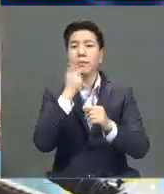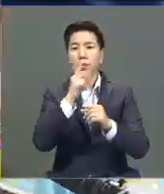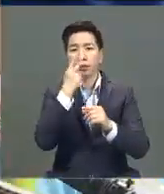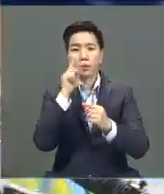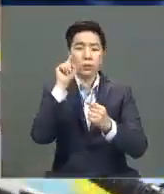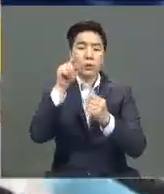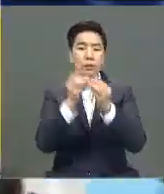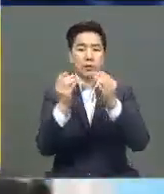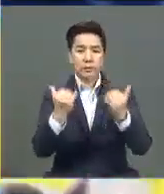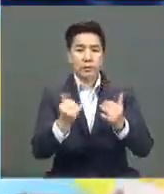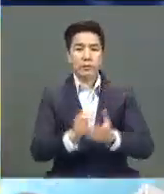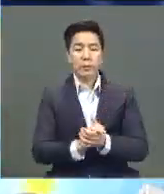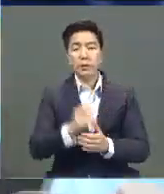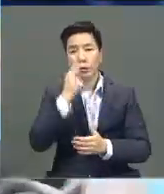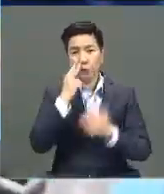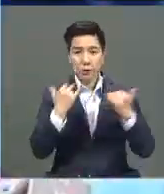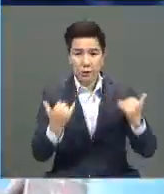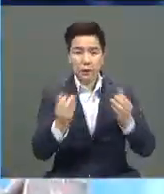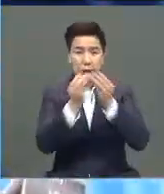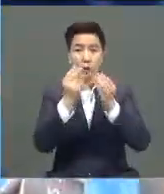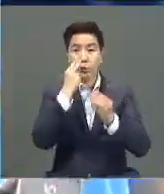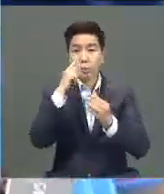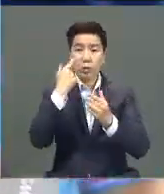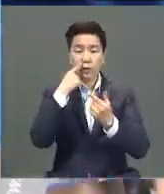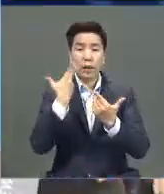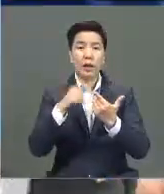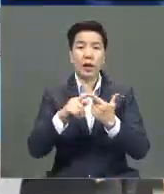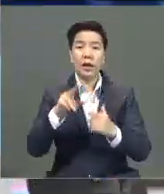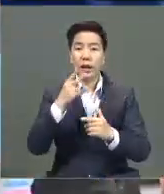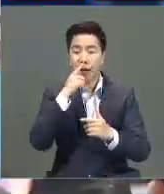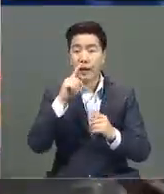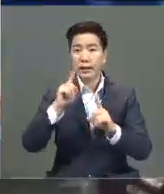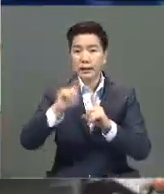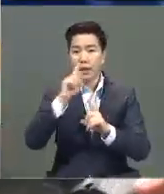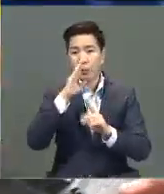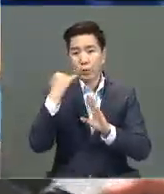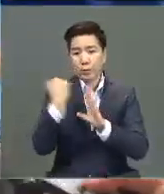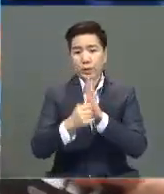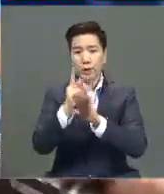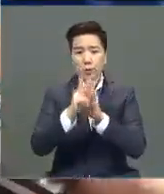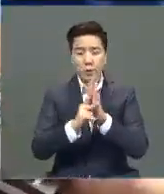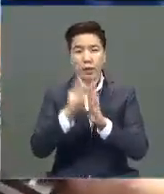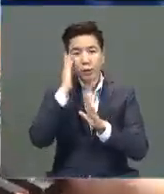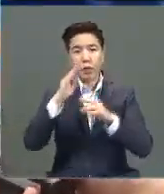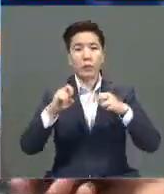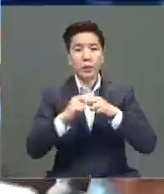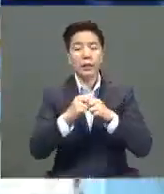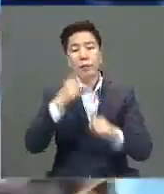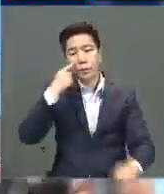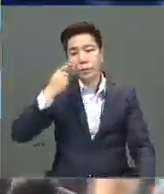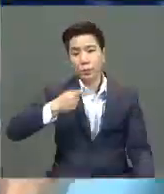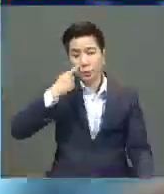รมนูญนู่นดูรัฐธรรมนูญฉบับปัจจุบันก่อนเขาจะรัดที่ไหนก็ว่าไปเถอะถ้าผิดกฎหมายวันหน้าก็ต้องมีปัญหาอีกแหละ